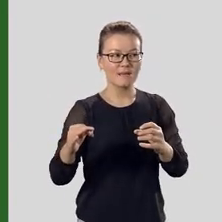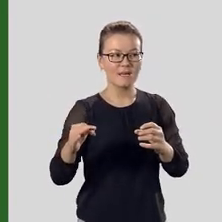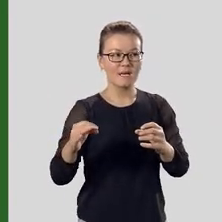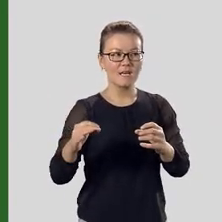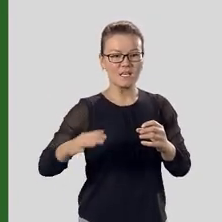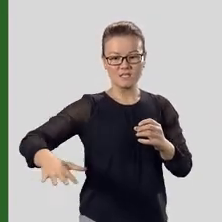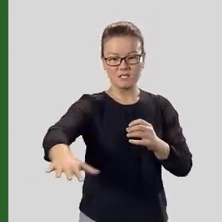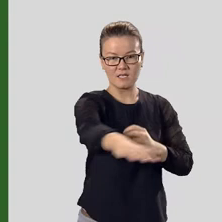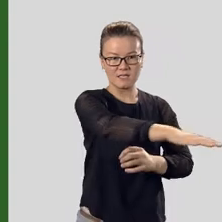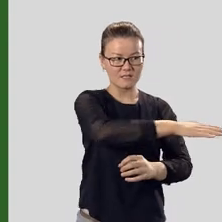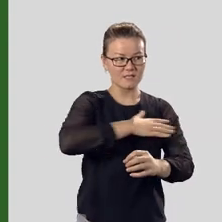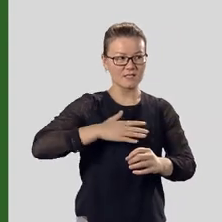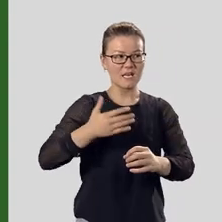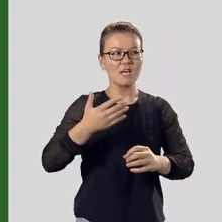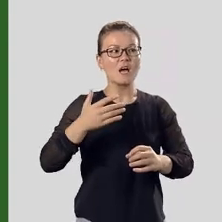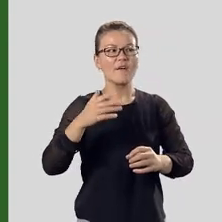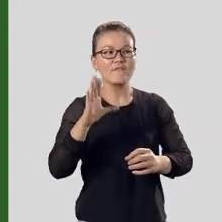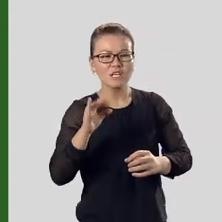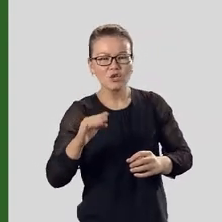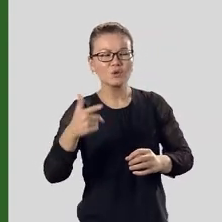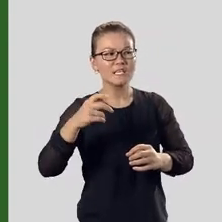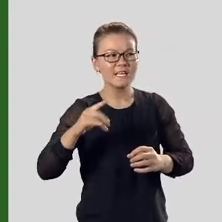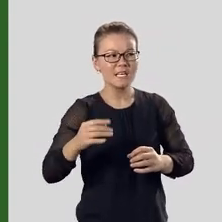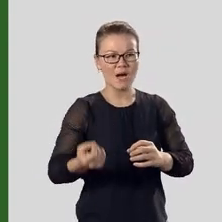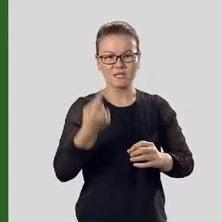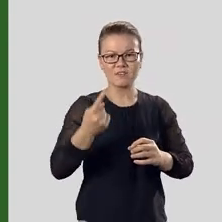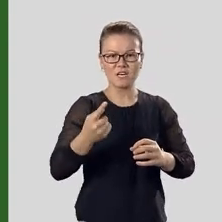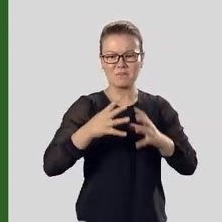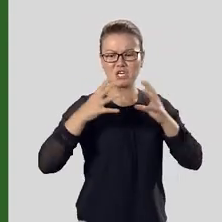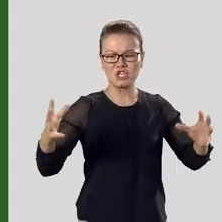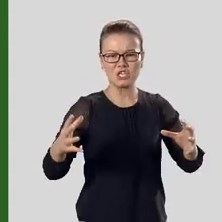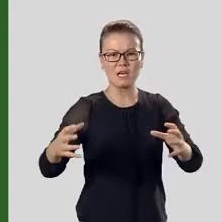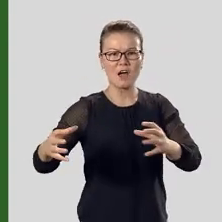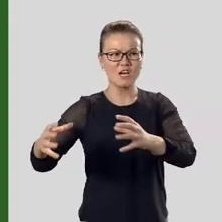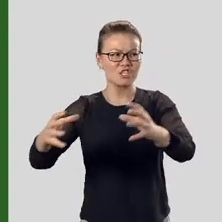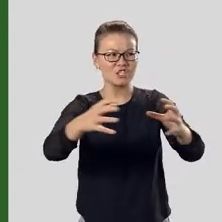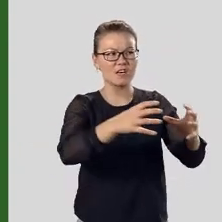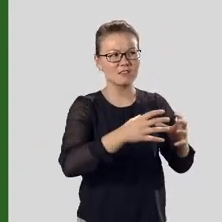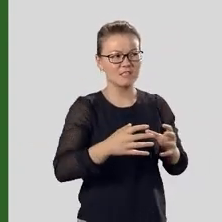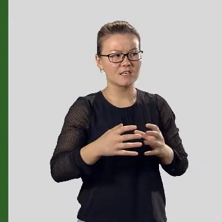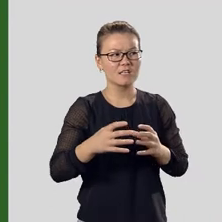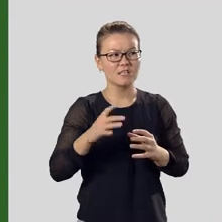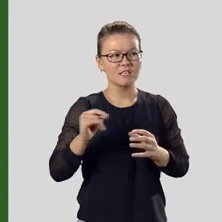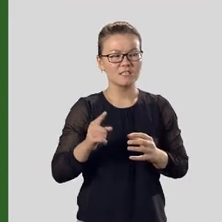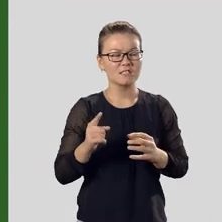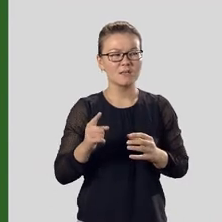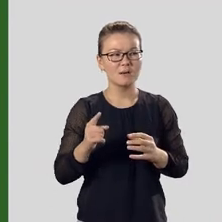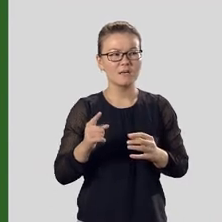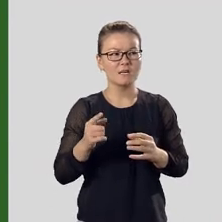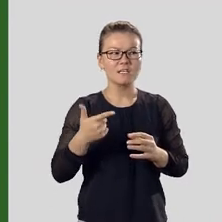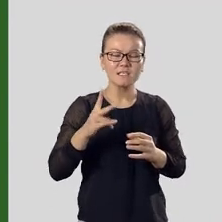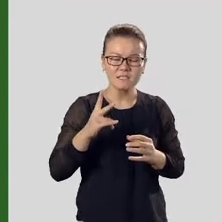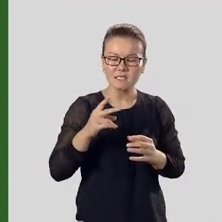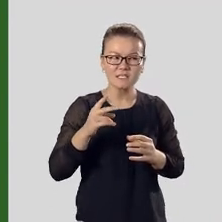из водорода и гелия формировались газовые гиганты. а из твердых элементов – кремния,